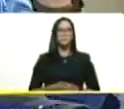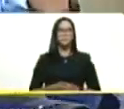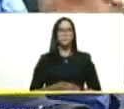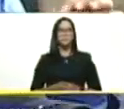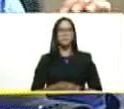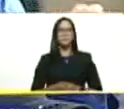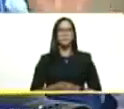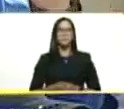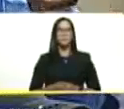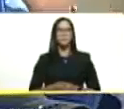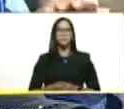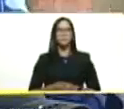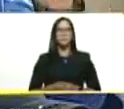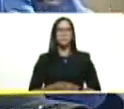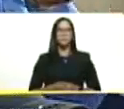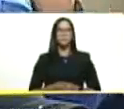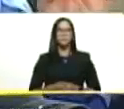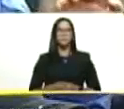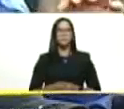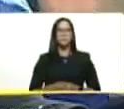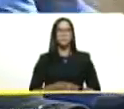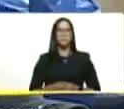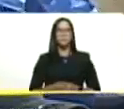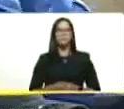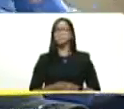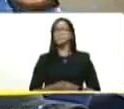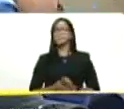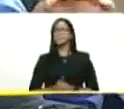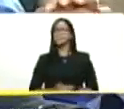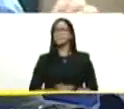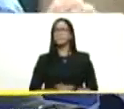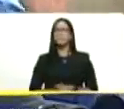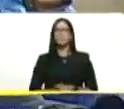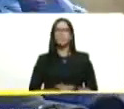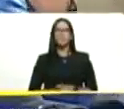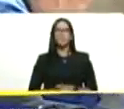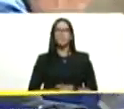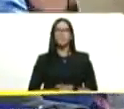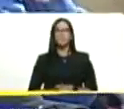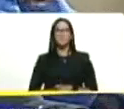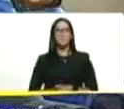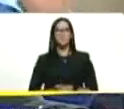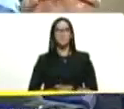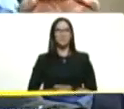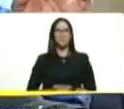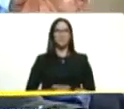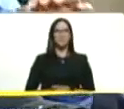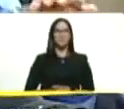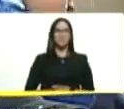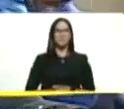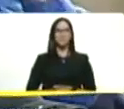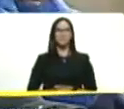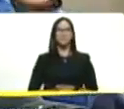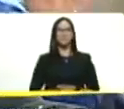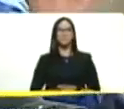لقد أثبتتم أنكم قائد كبير وأنا هنا لا أبالغ, وثقوا بأن أحرار العالم